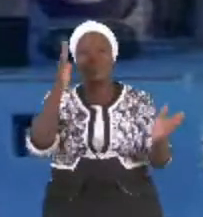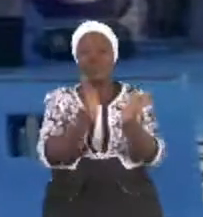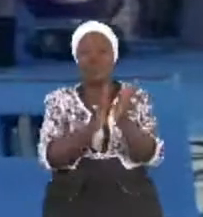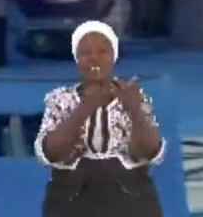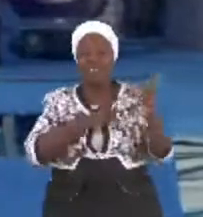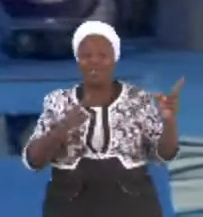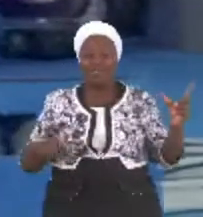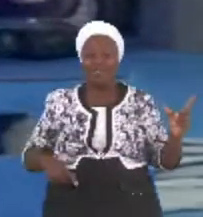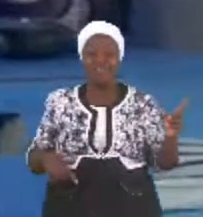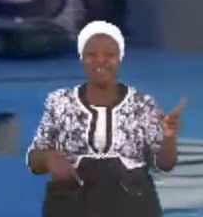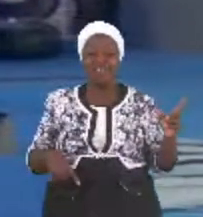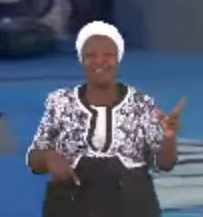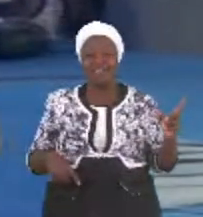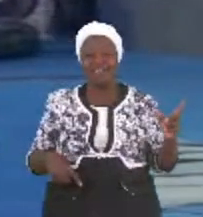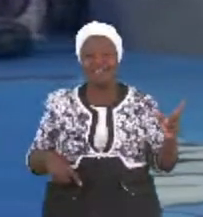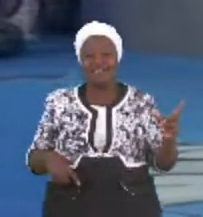Gloire à Dieu.